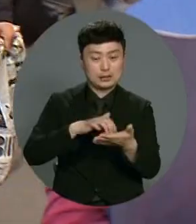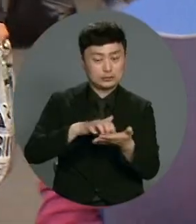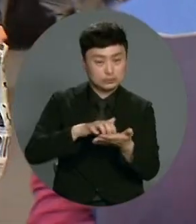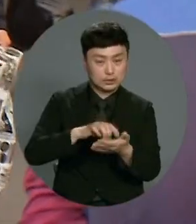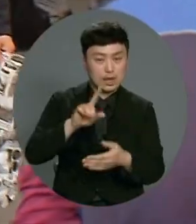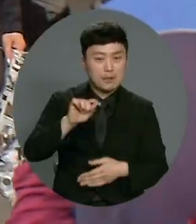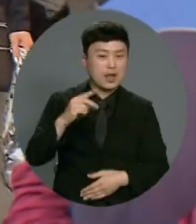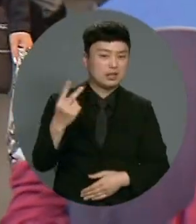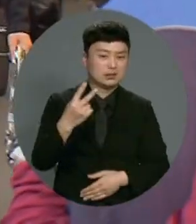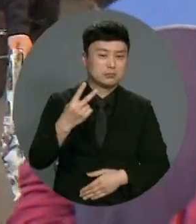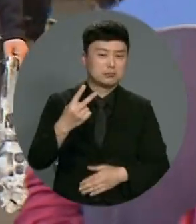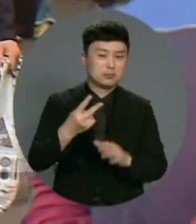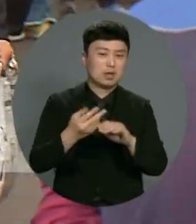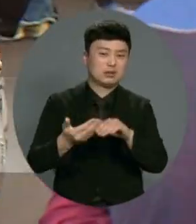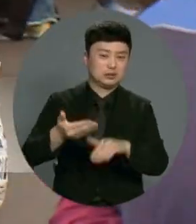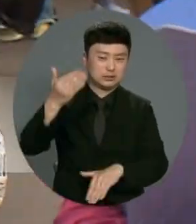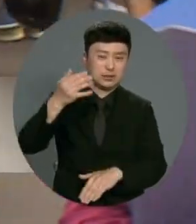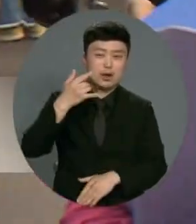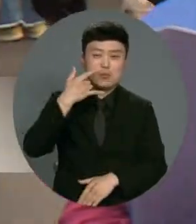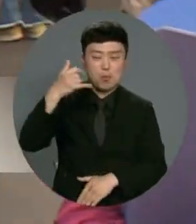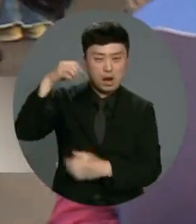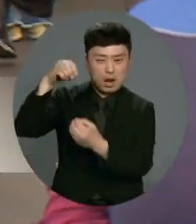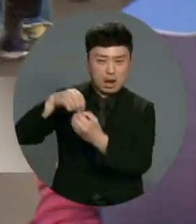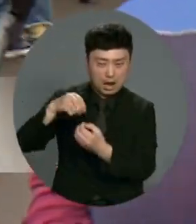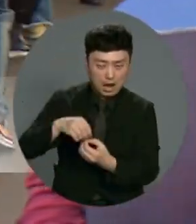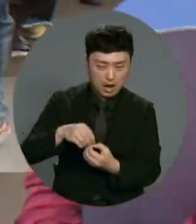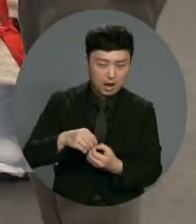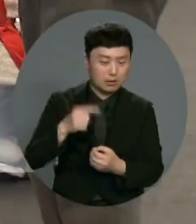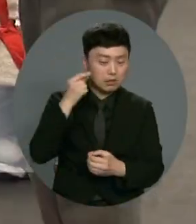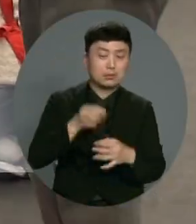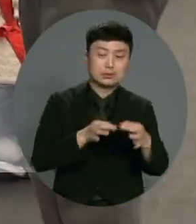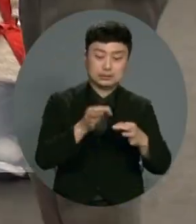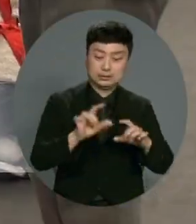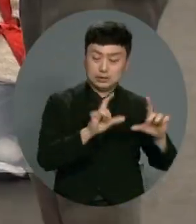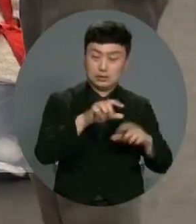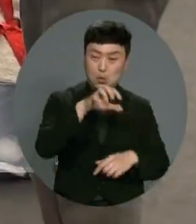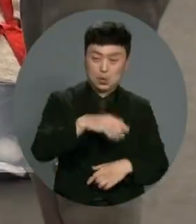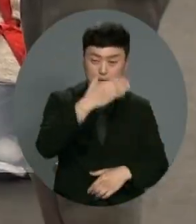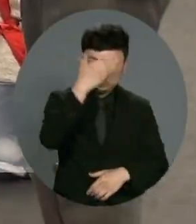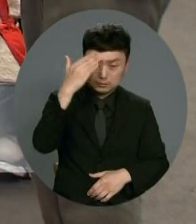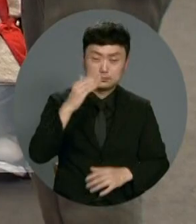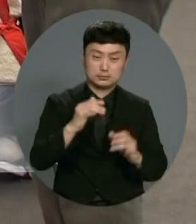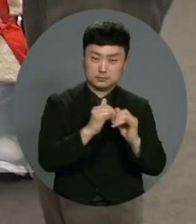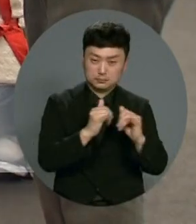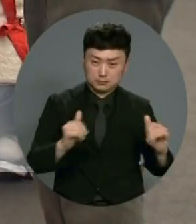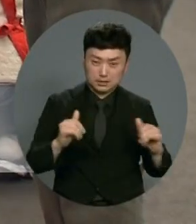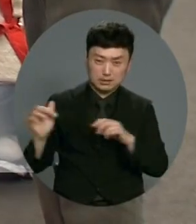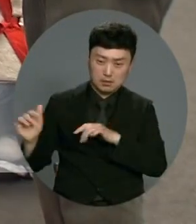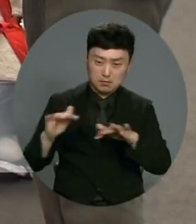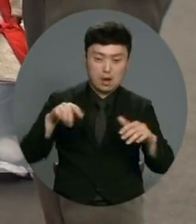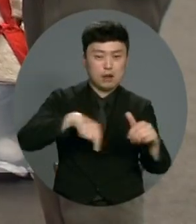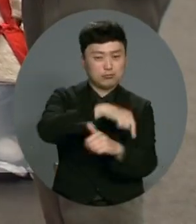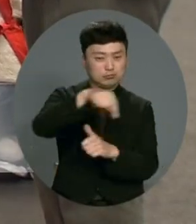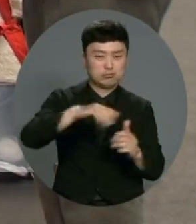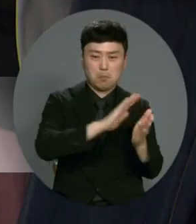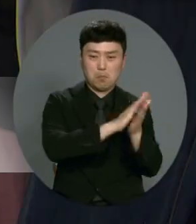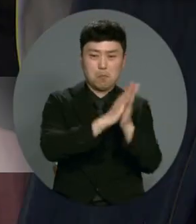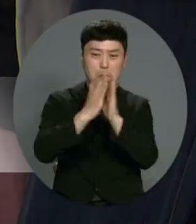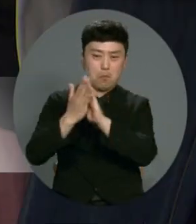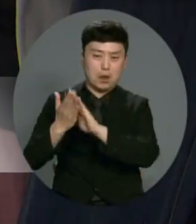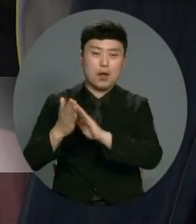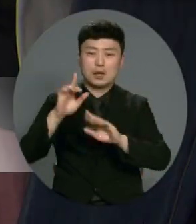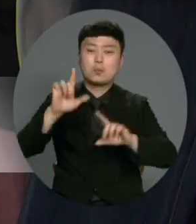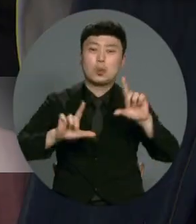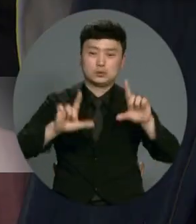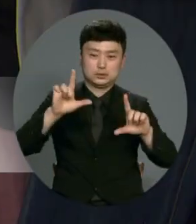100년이라는 시간을 거치며 부모 세대를 잇거나 서문시장을 터로 삼는 젊은 상인들이 늘면서 시장 분위기는 이처럼 점점 변하고